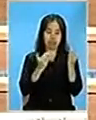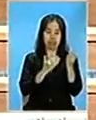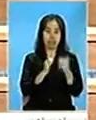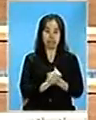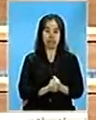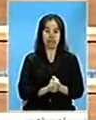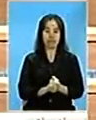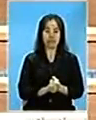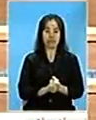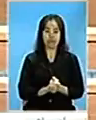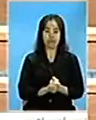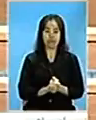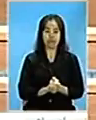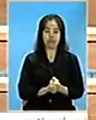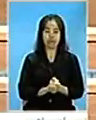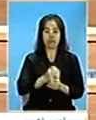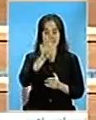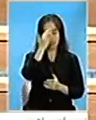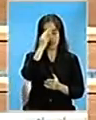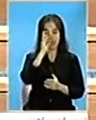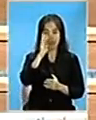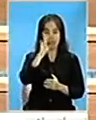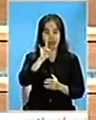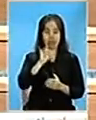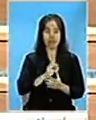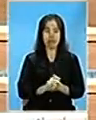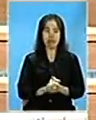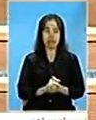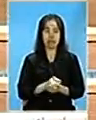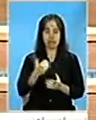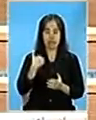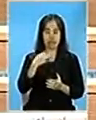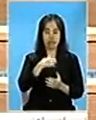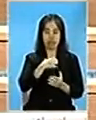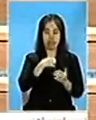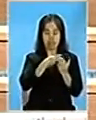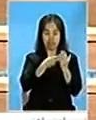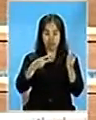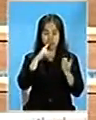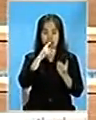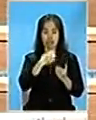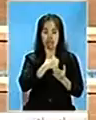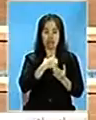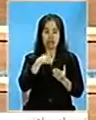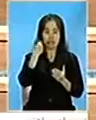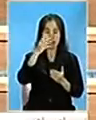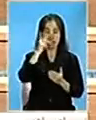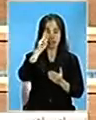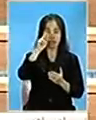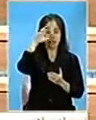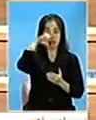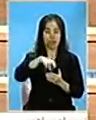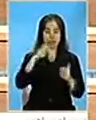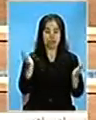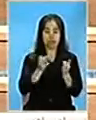ปในหน้าที่68ความต้องการให้กองทุนสนับสนุนกิจกรรมด้านต่างๆด้าน